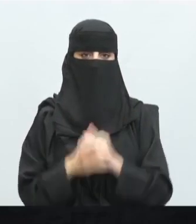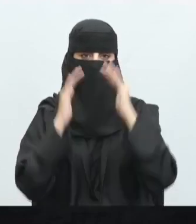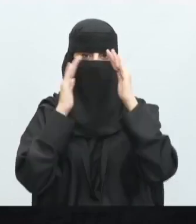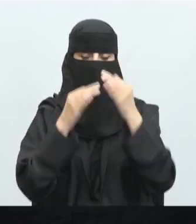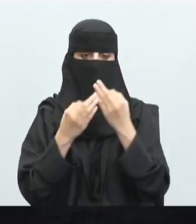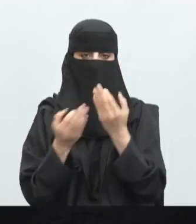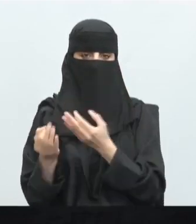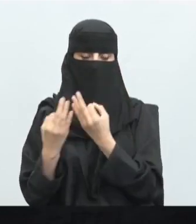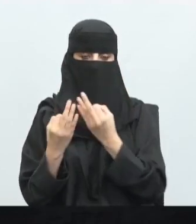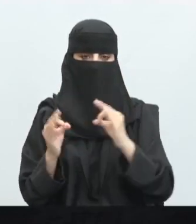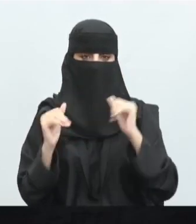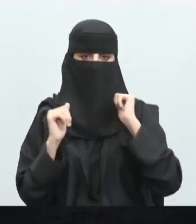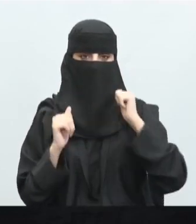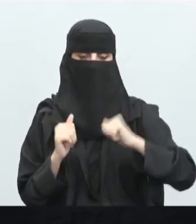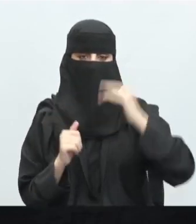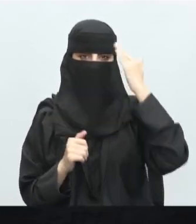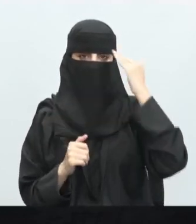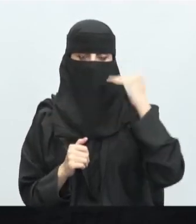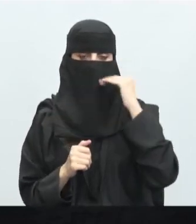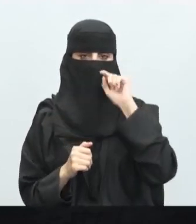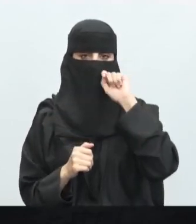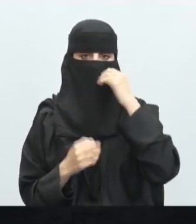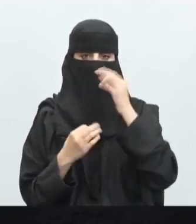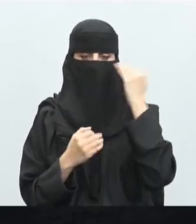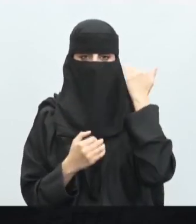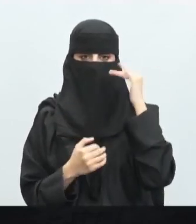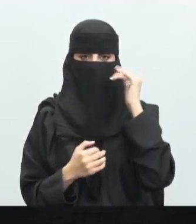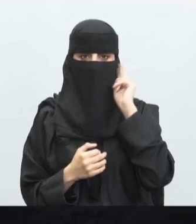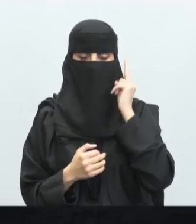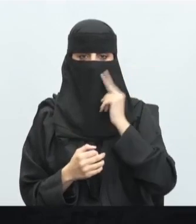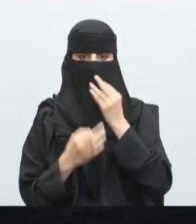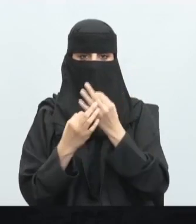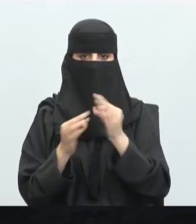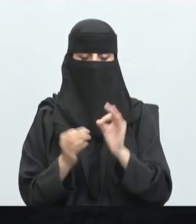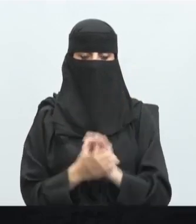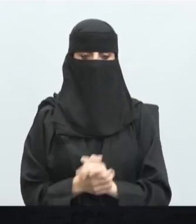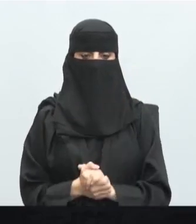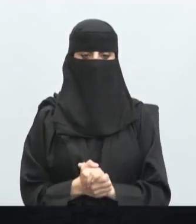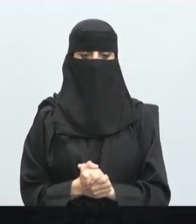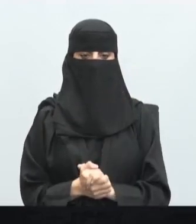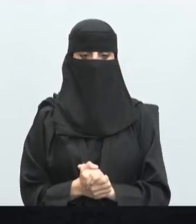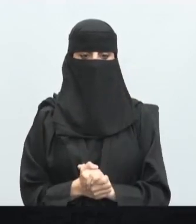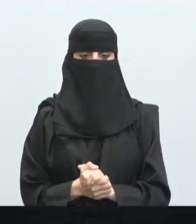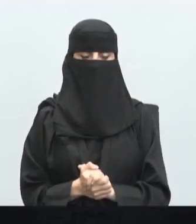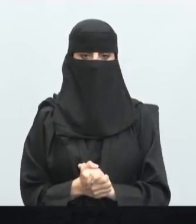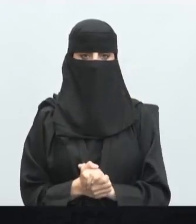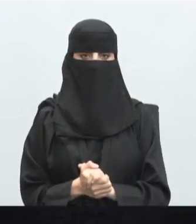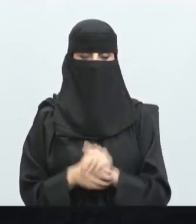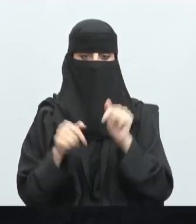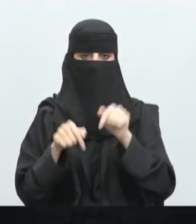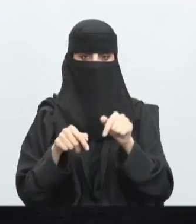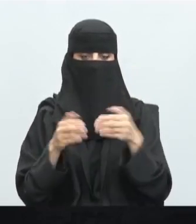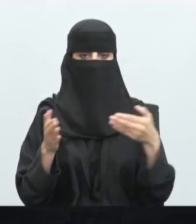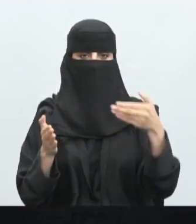بالطلاب والطالبات المنضمين الينا من فئه الصم وضعاف السمع في درسنا هذا سوف ننهي